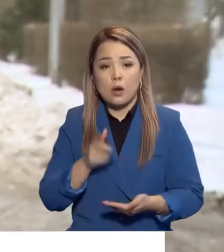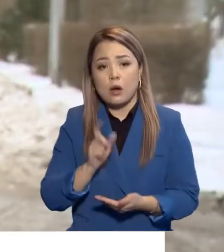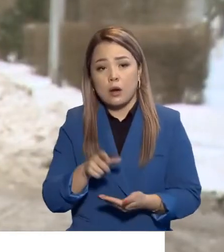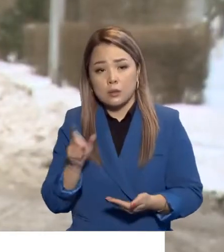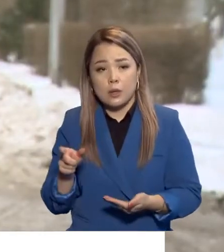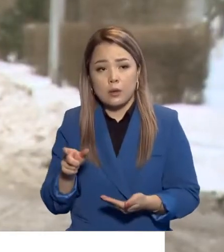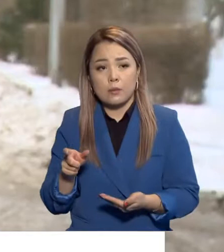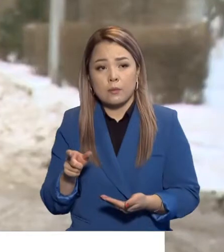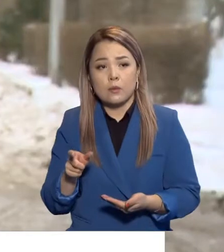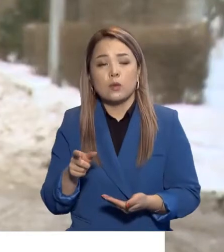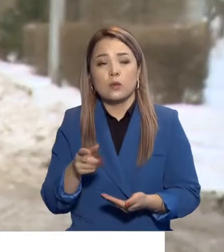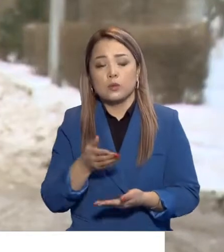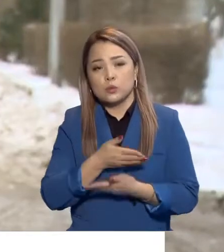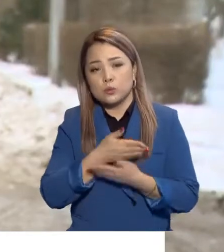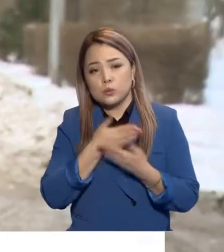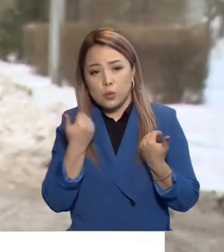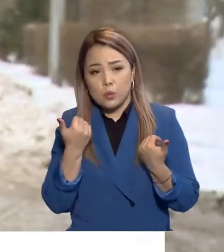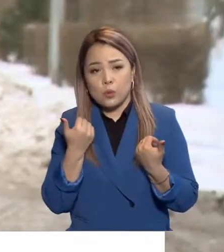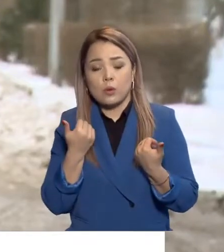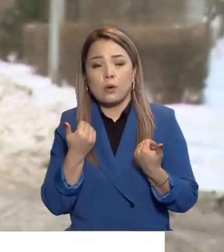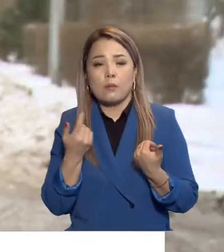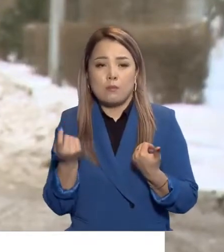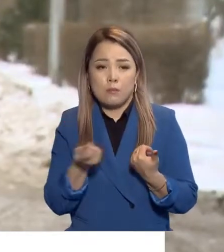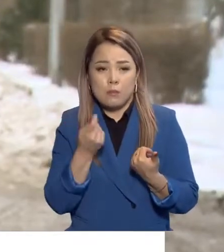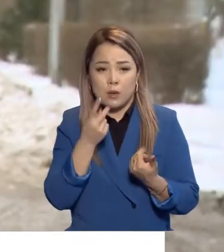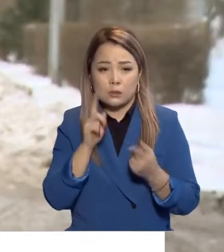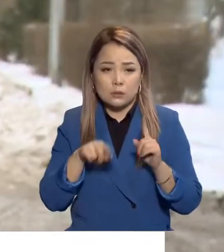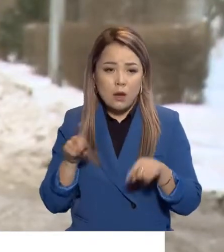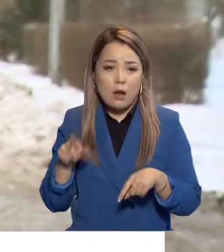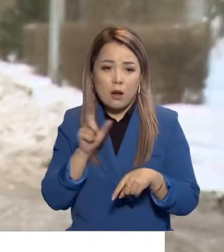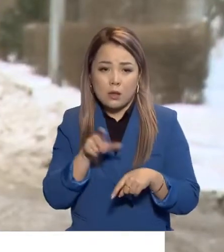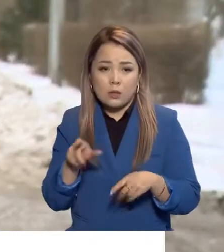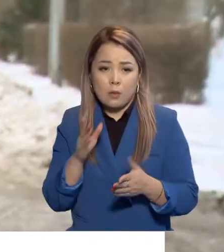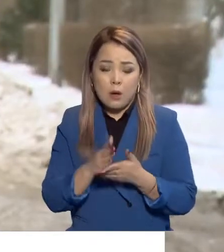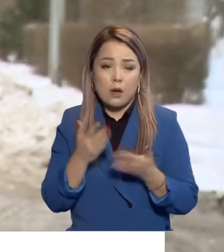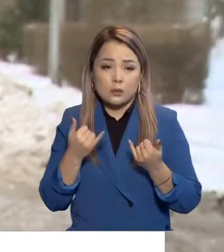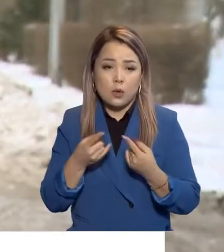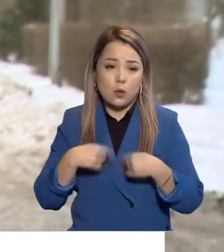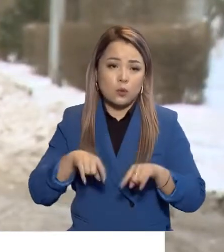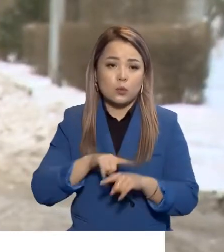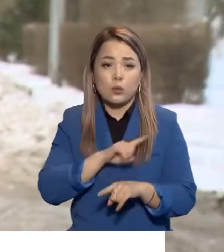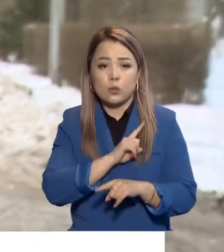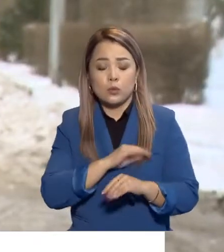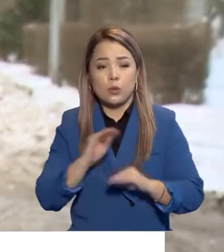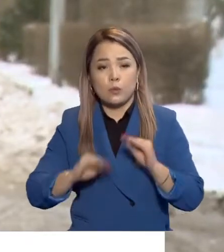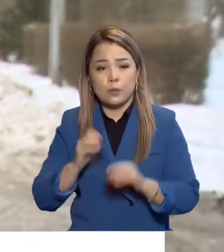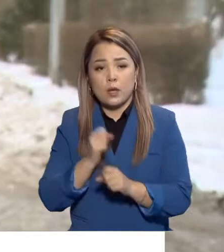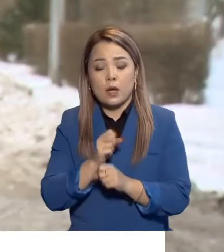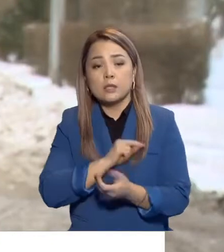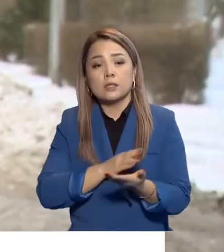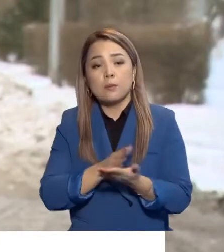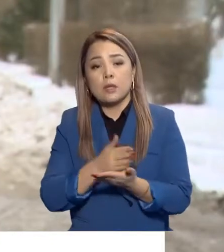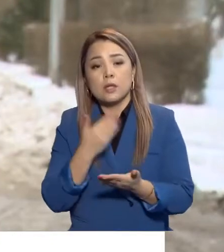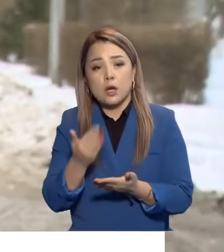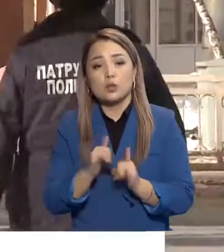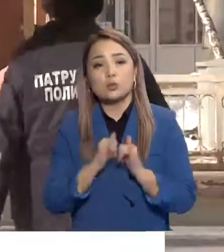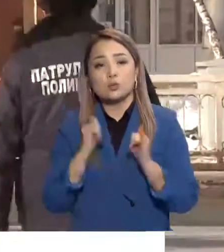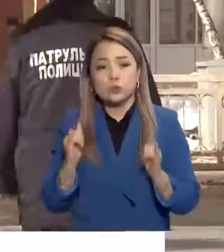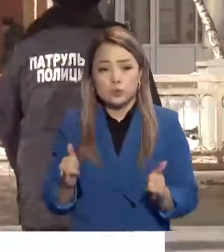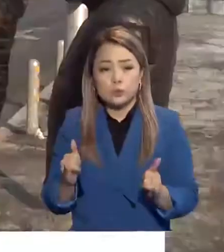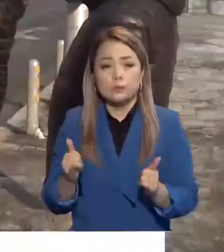жүргіншілер тіпті жоқтың қасы. Есесіне күштік құрылым қызметкерлерінің жұмысы